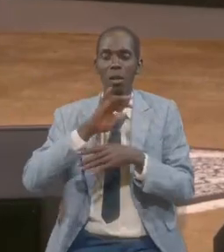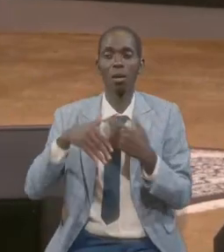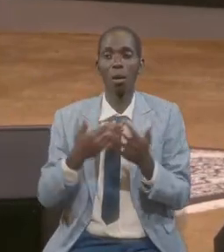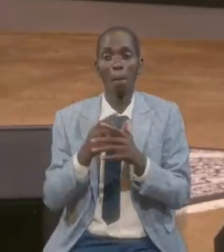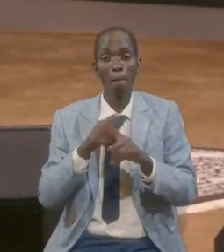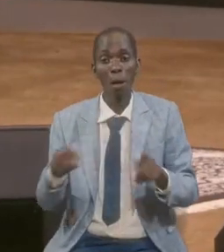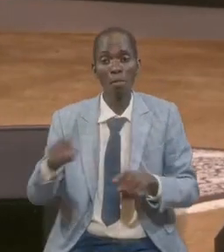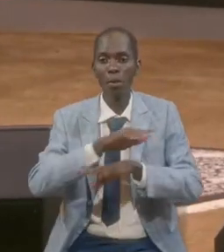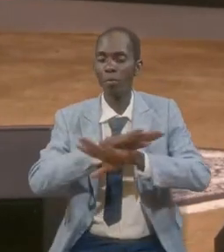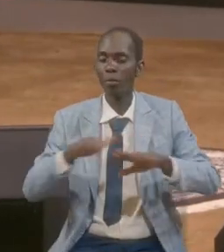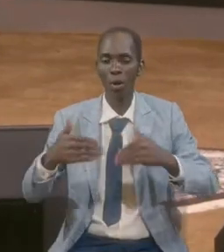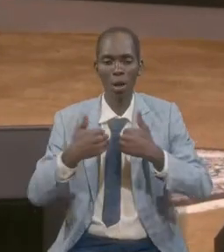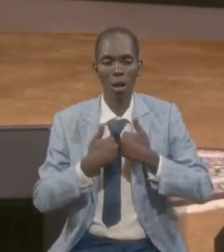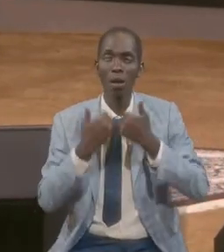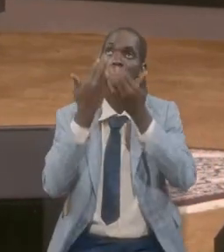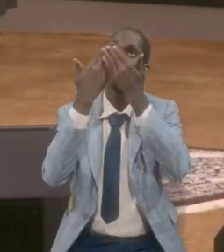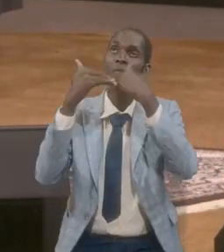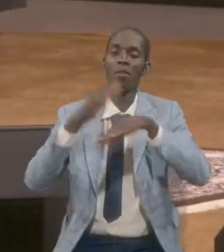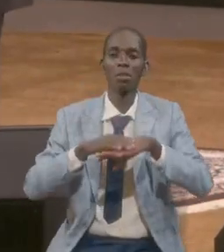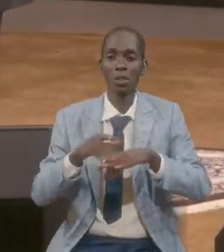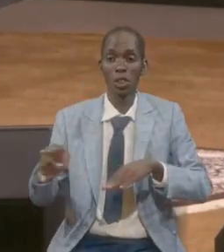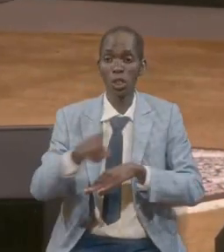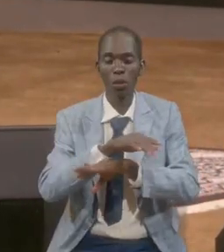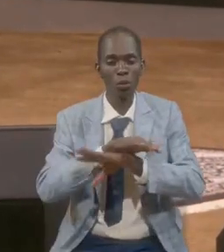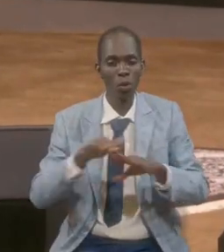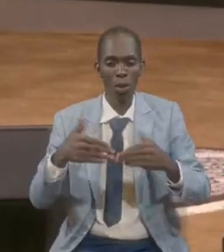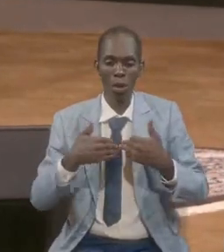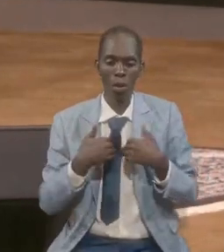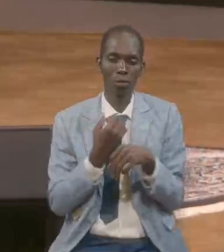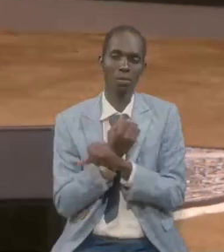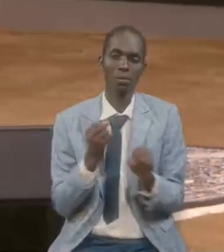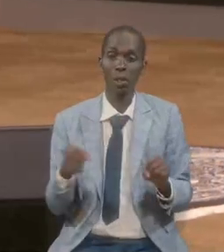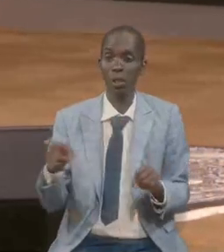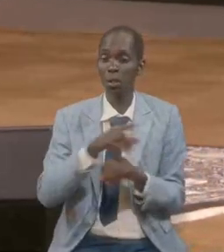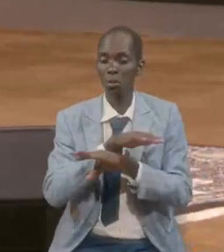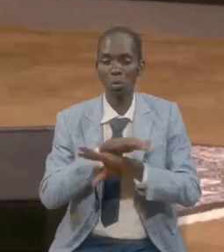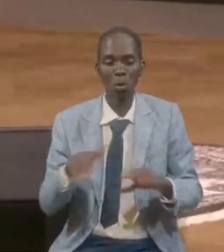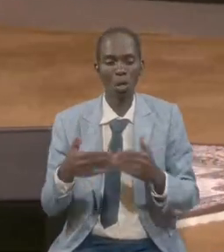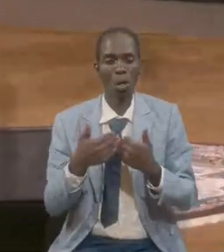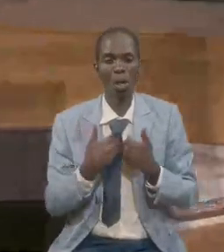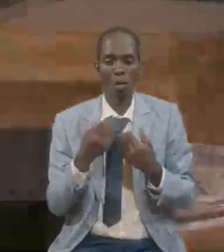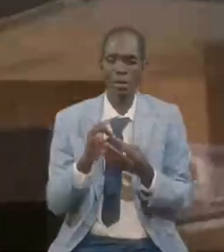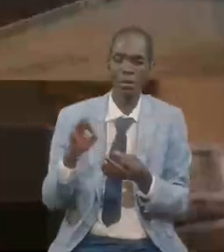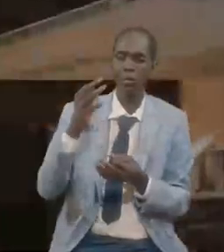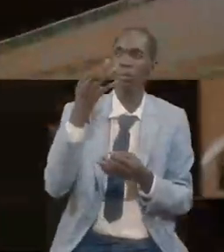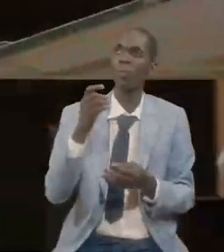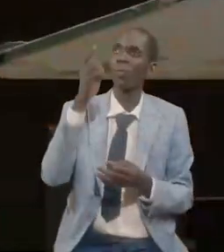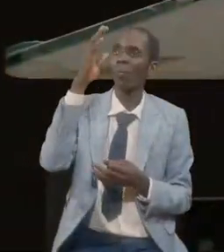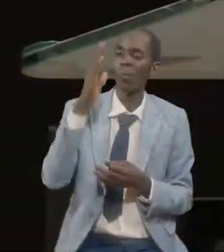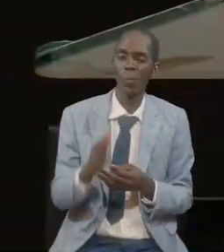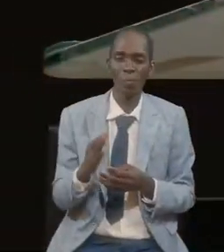Et ils n'ont pas le ciel. Ils croient qu'ils ont tout, mais ils n'ont pas le salut. ils n'ont pas l'Esprit de Dieu qui